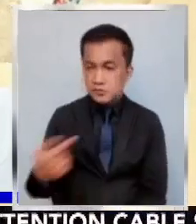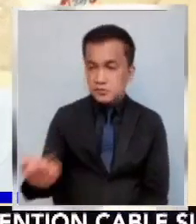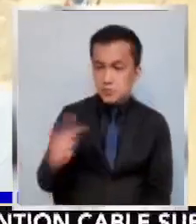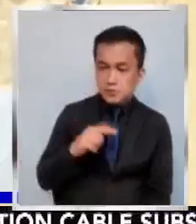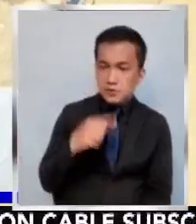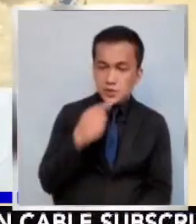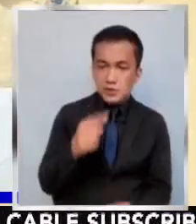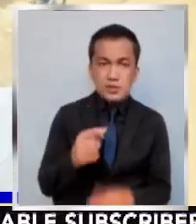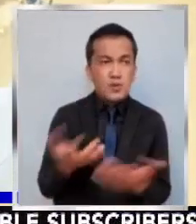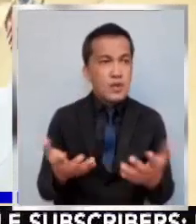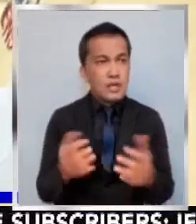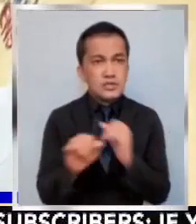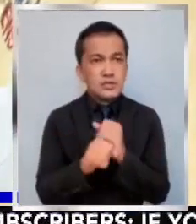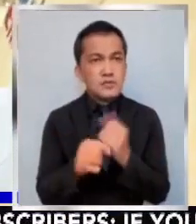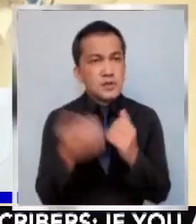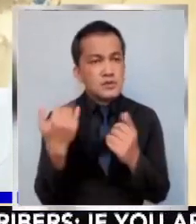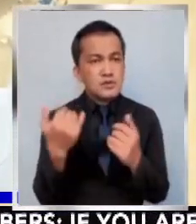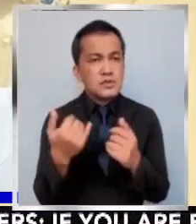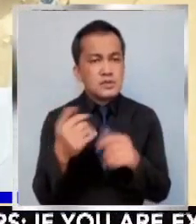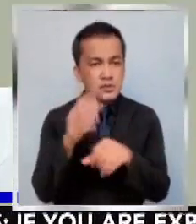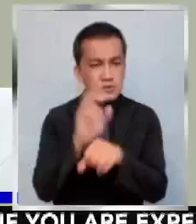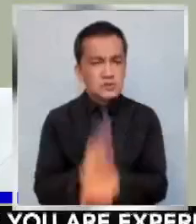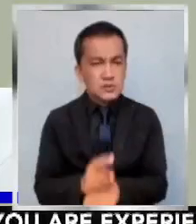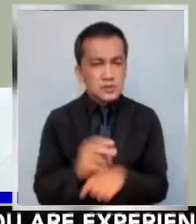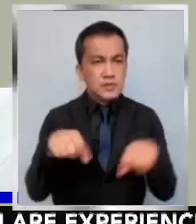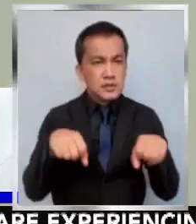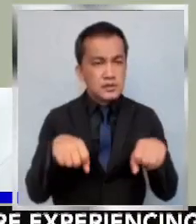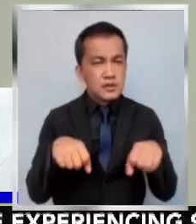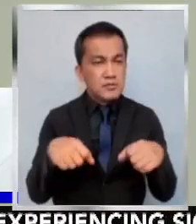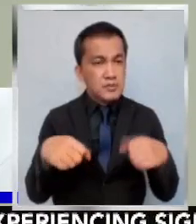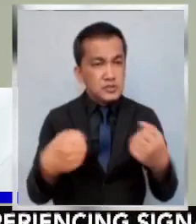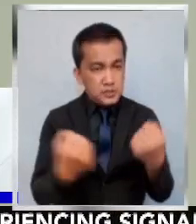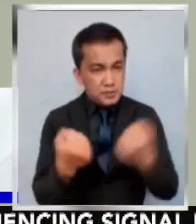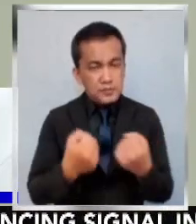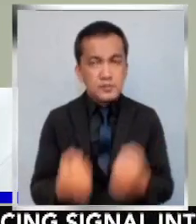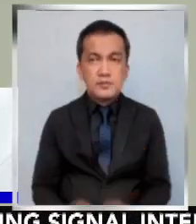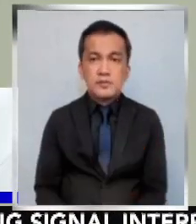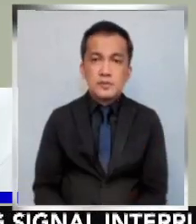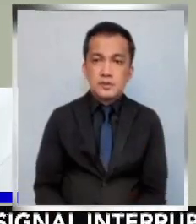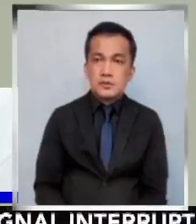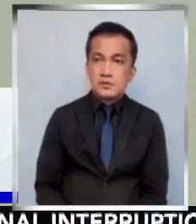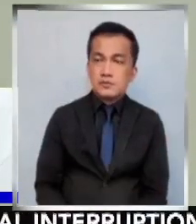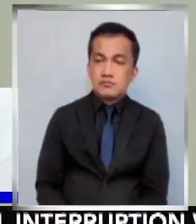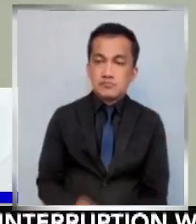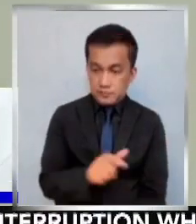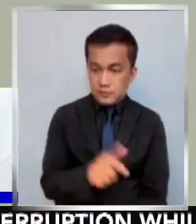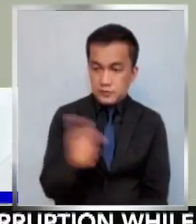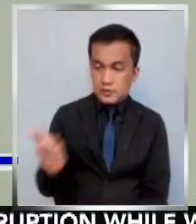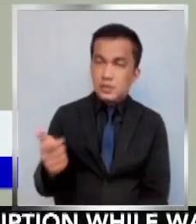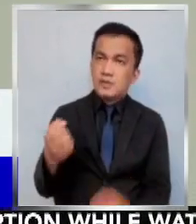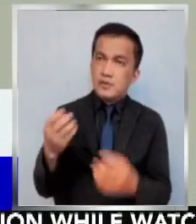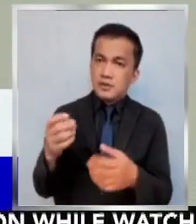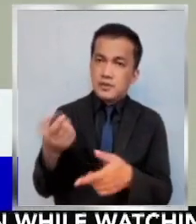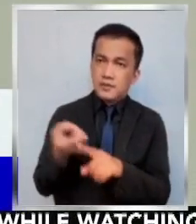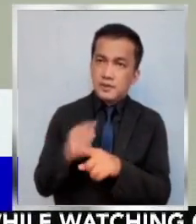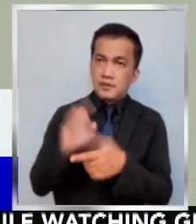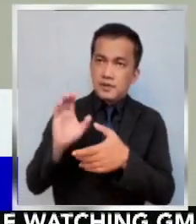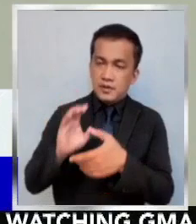dito. Dati po kasi nasanay po kami dito may jeep. Marami kami actually from Caloocan, San Jose, Bagong